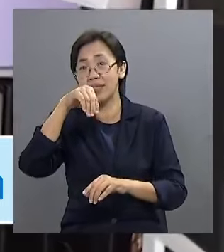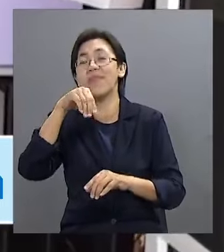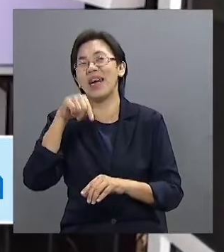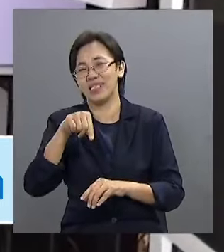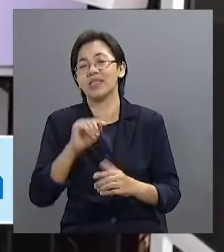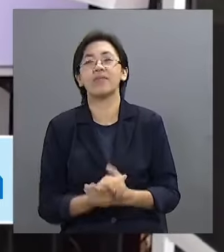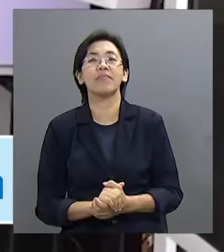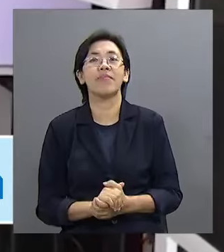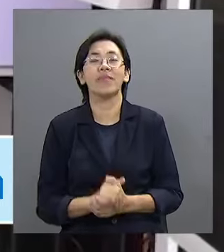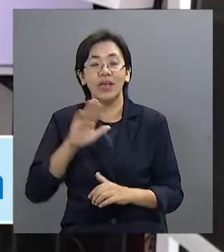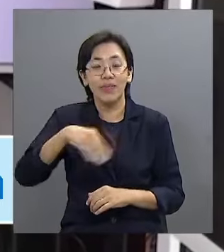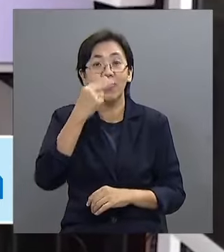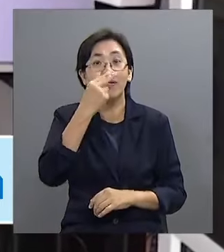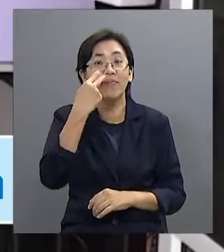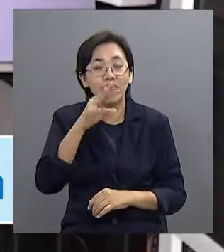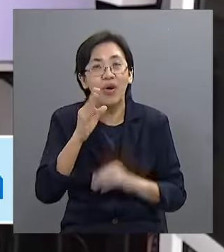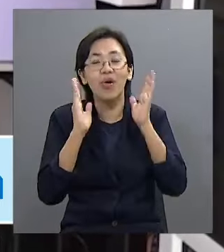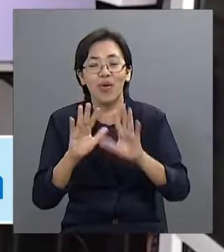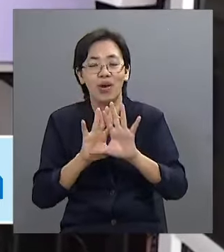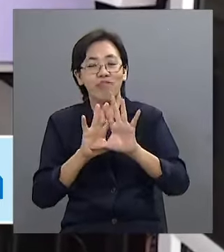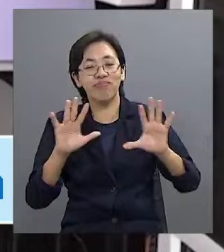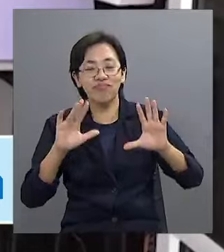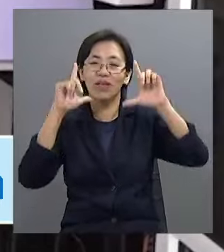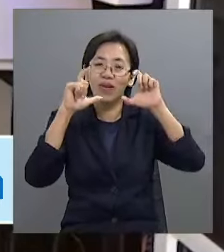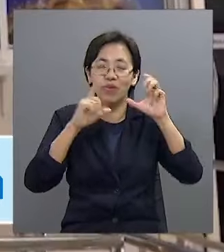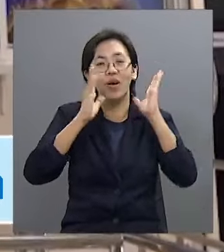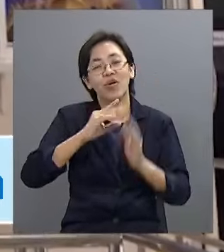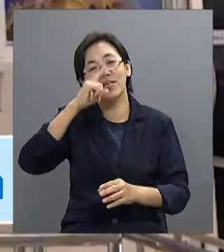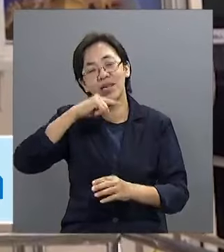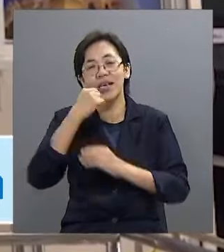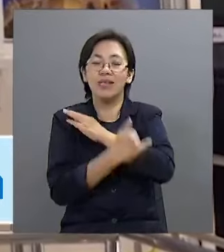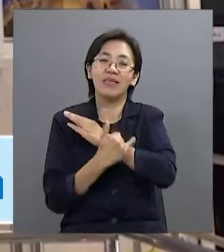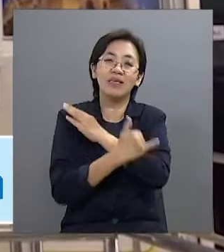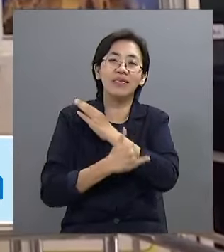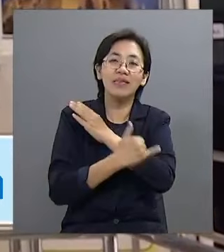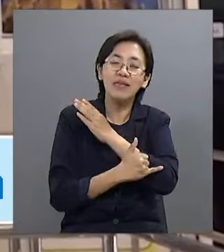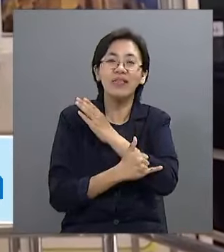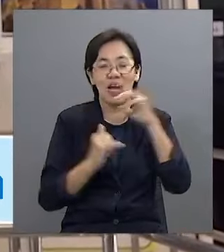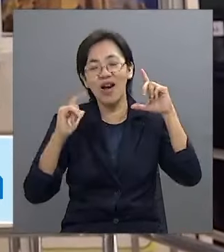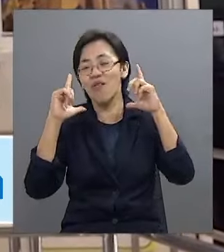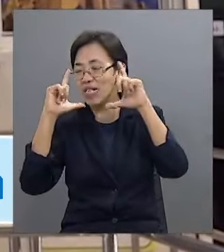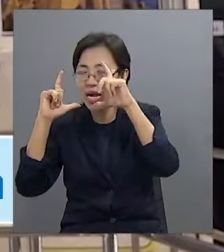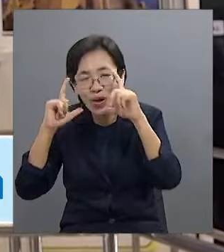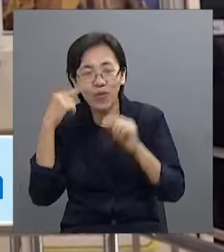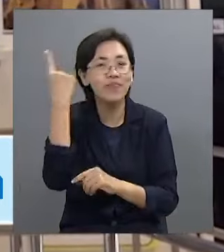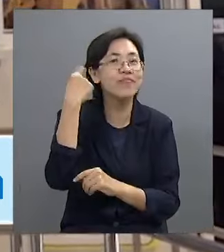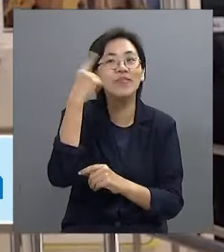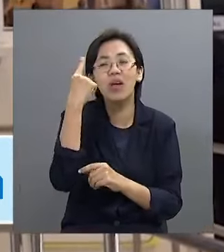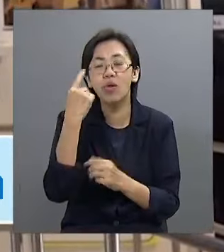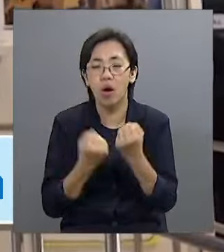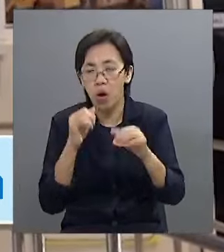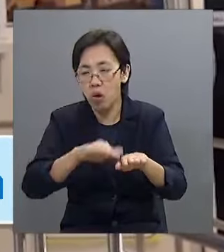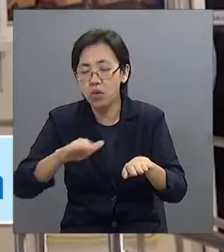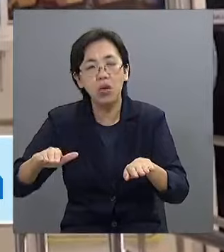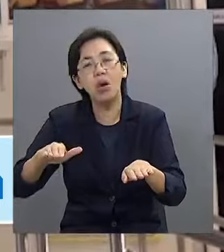ห็นไปเมื่อสักครู่นี้นะคะโอ้โหมีนักท่องเที่ยวทั้งชาวไทยชาวต่างชาติทำให้ท้องถนนเนี่ยหาที่จอดรถไม่ได้เลยค่ะ